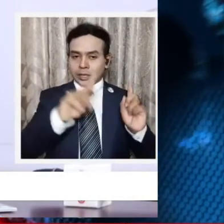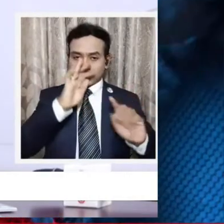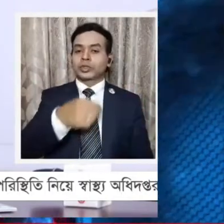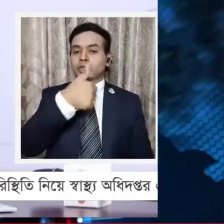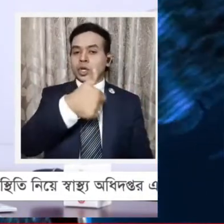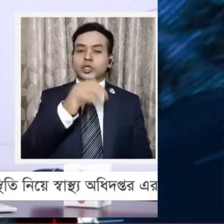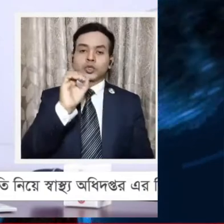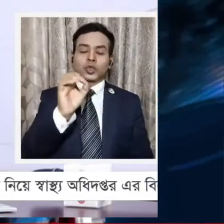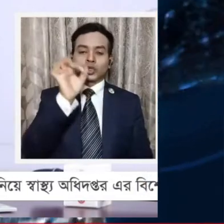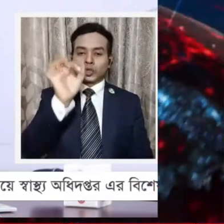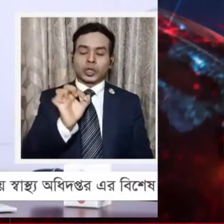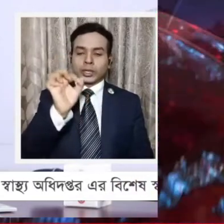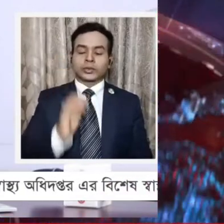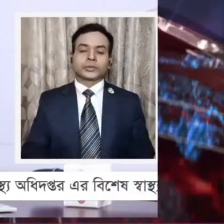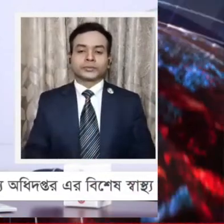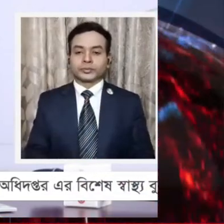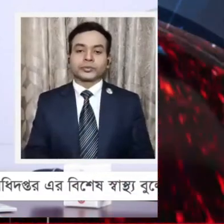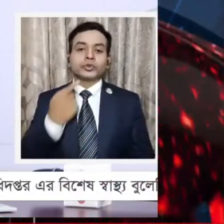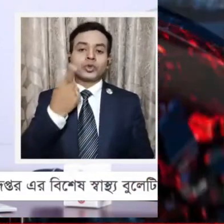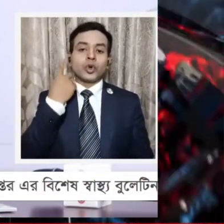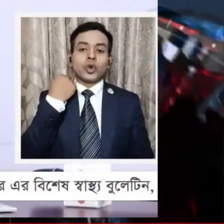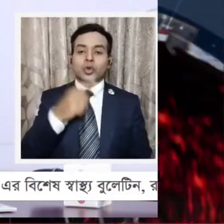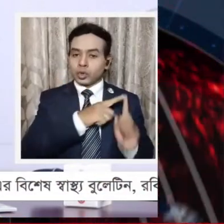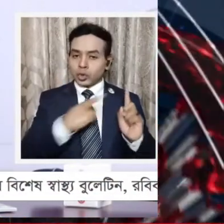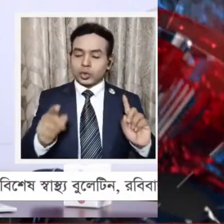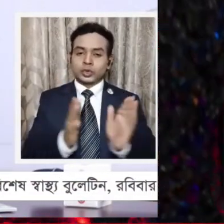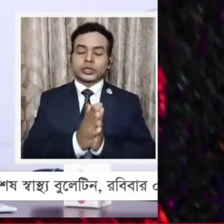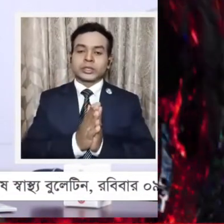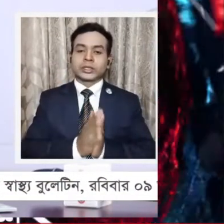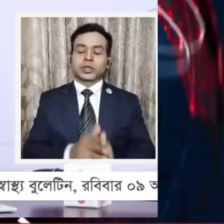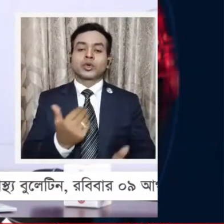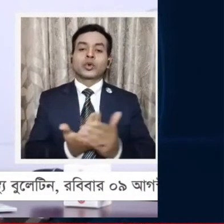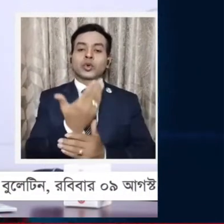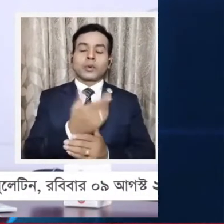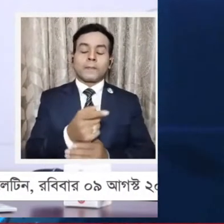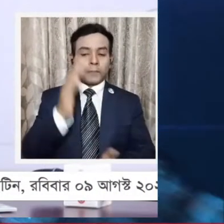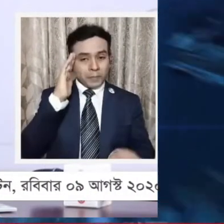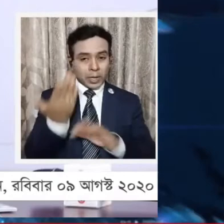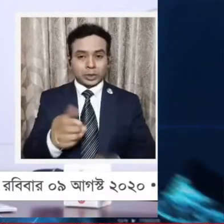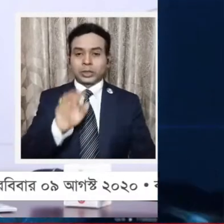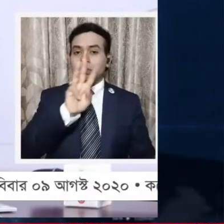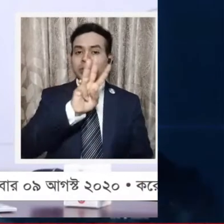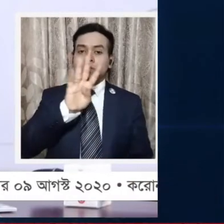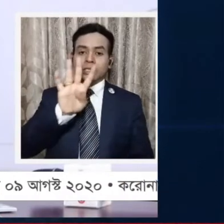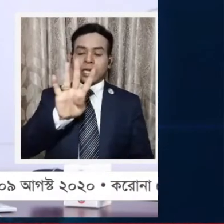1,48,370 জন। গত 24 ঘন্টায় কোভিড-19 আক্রান্ত হয়ে মৃত্যুবরণ করেছেন 34 জন। এ পর্যন্ত